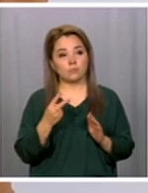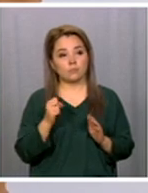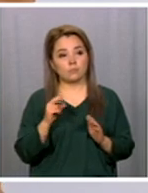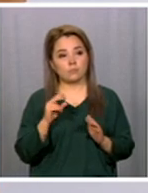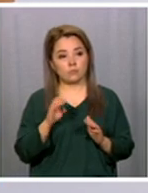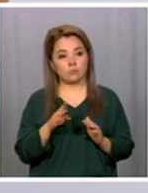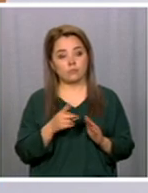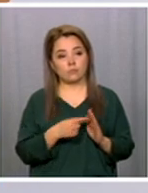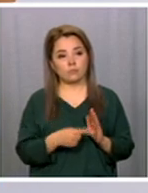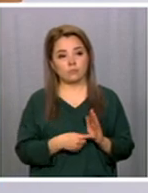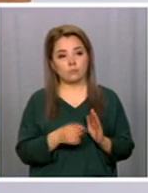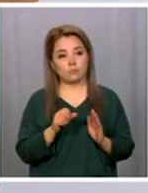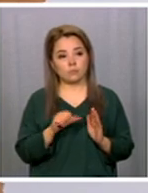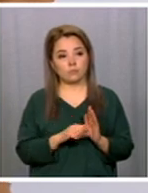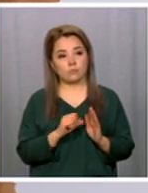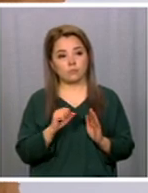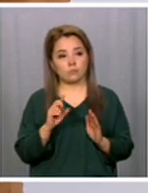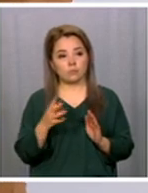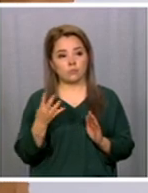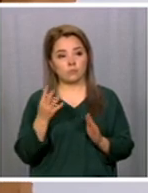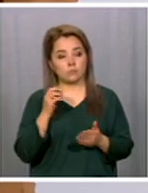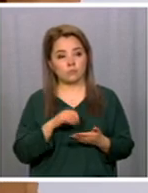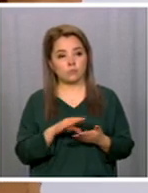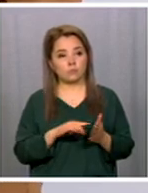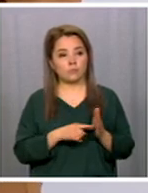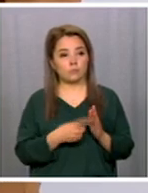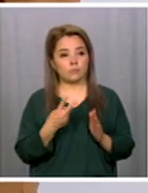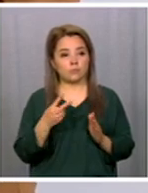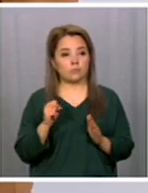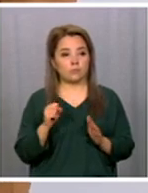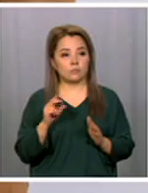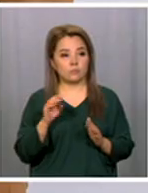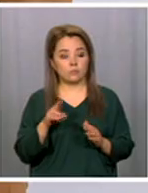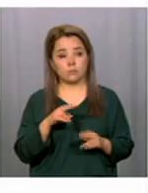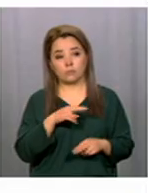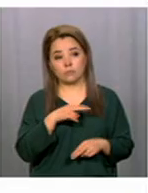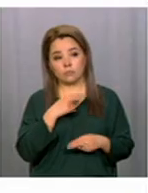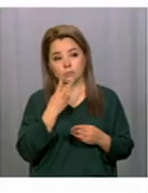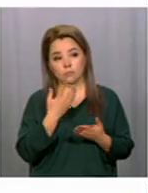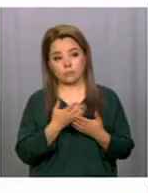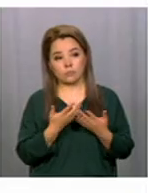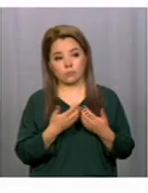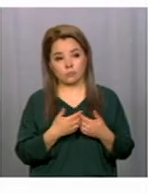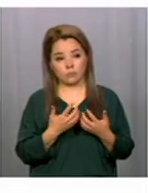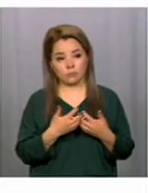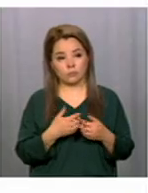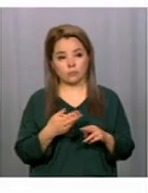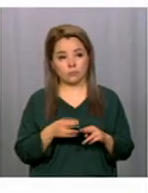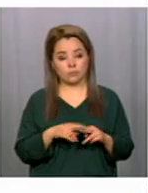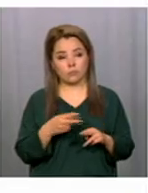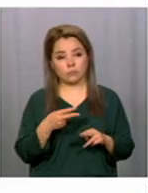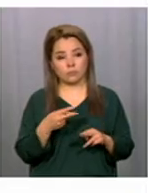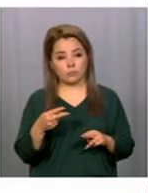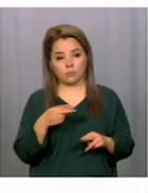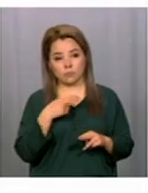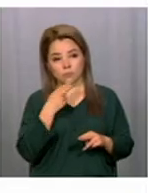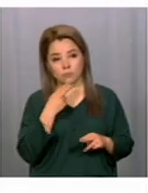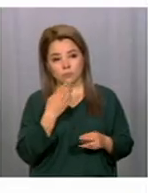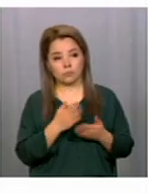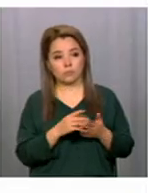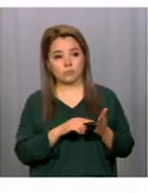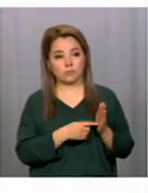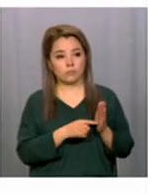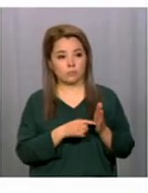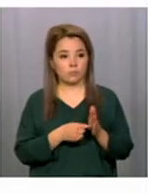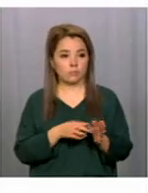6 a b-ның 4-ші дәрежесі көбейтілген 2 a-ның квадраты. Тең. Енді көбейтуді